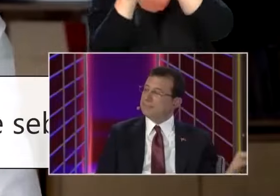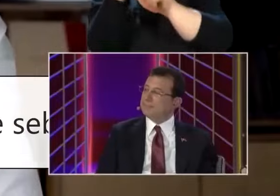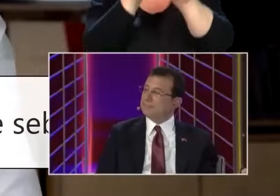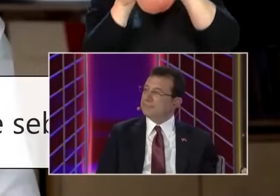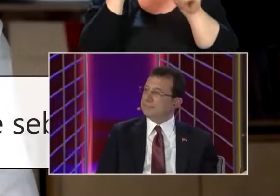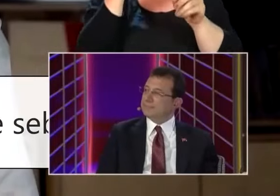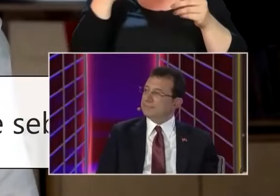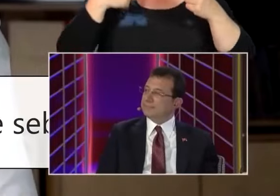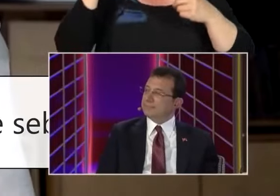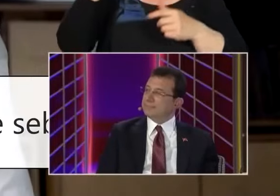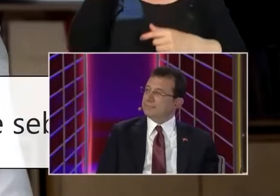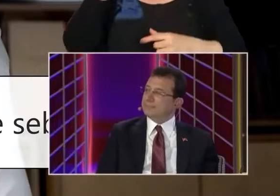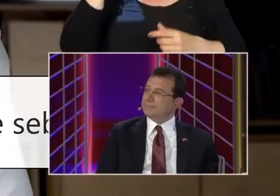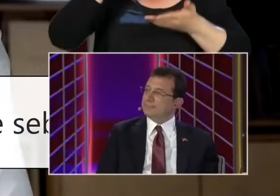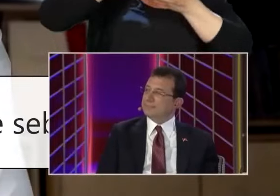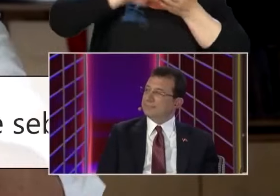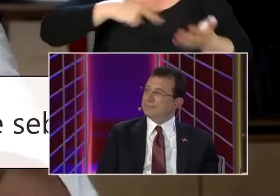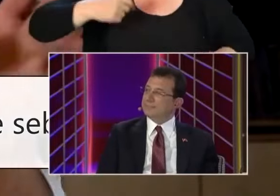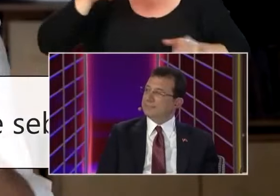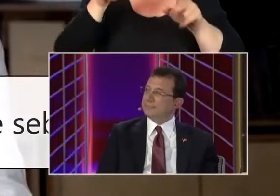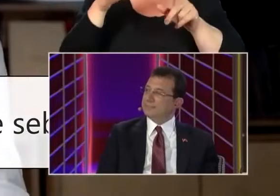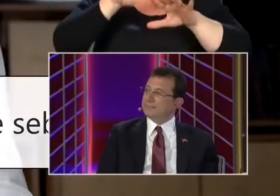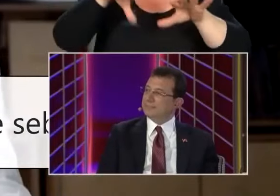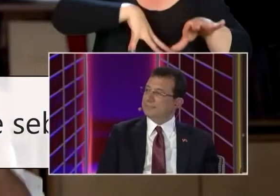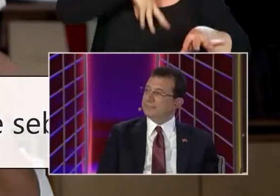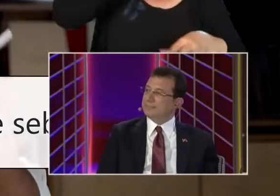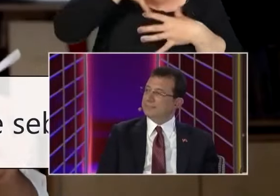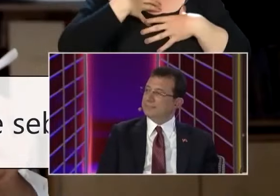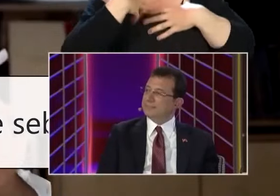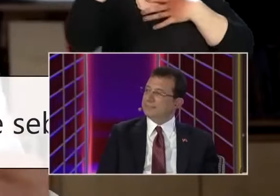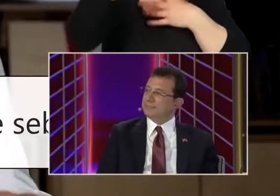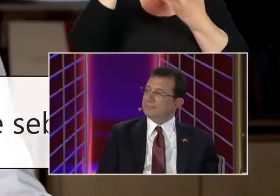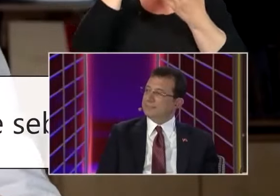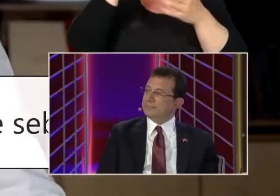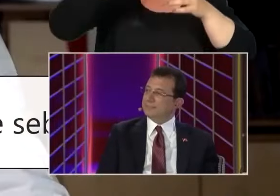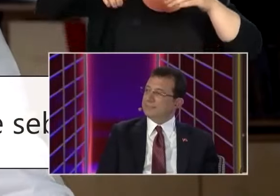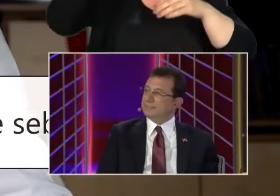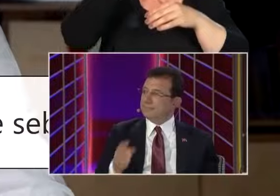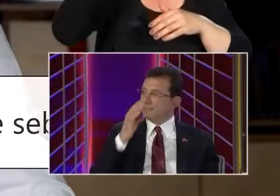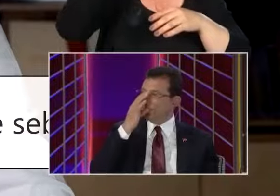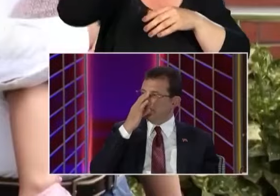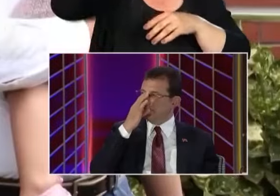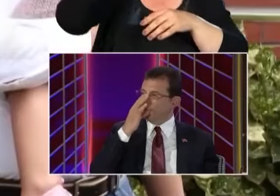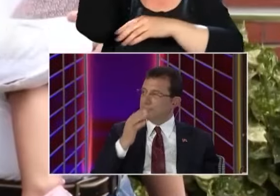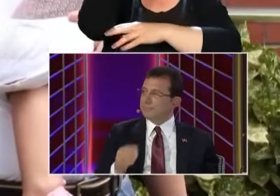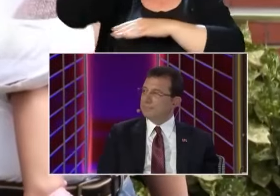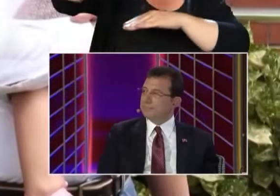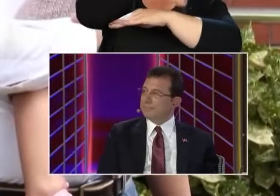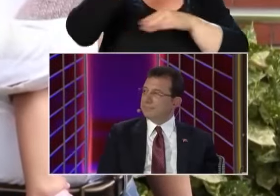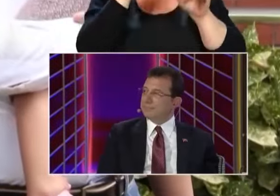işte bir yönetici ya da birkaç yönetici tüm ruhunu alıp götürebiliyorsunuz. İstiklal Caddesi şu an onu yaşıyor.